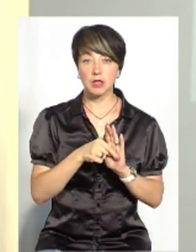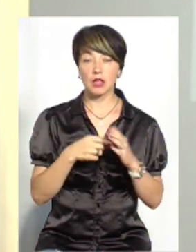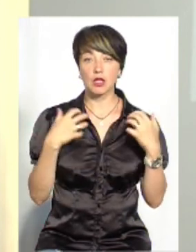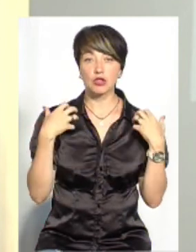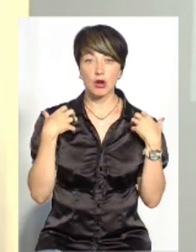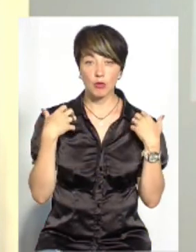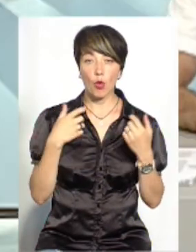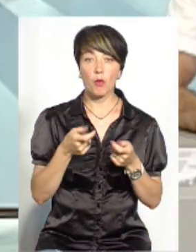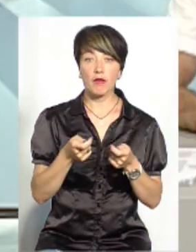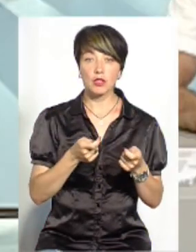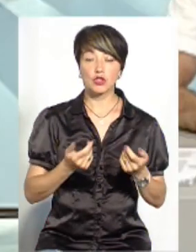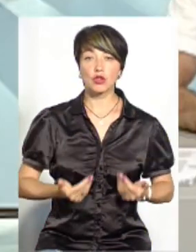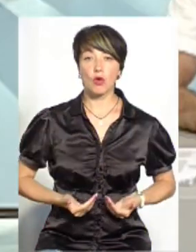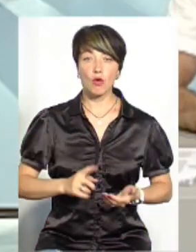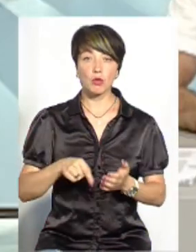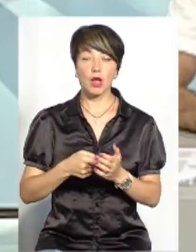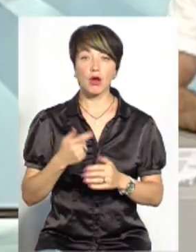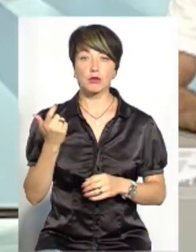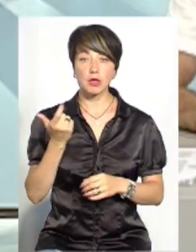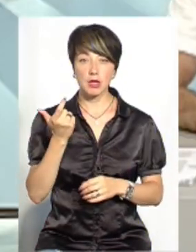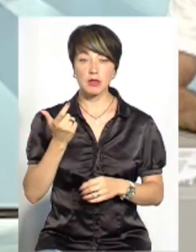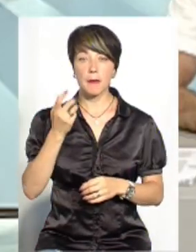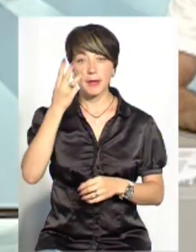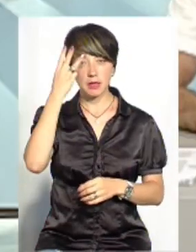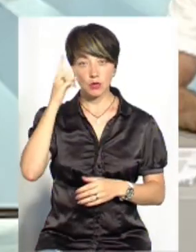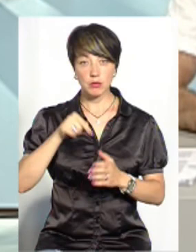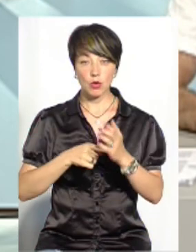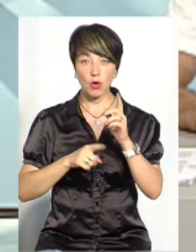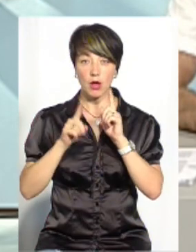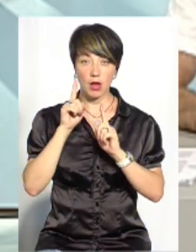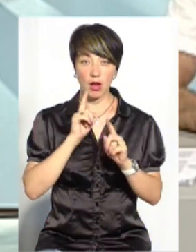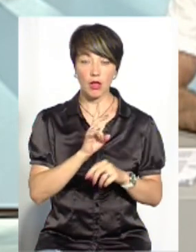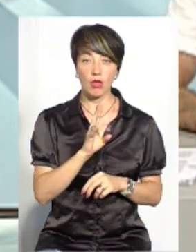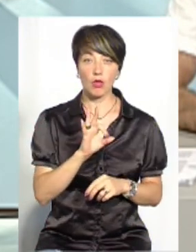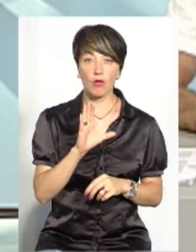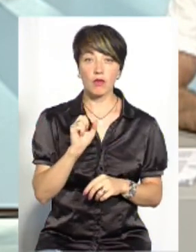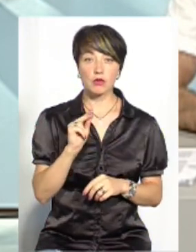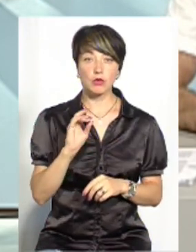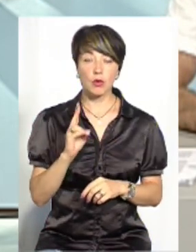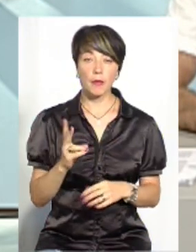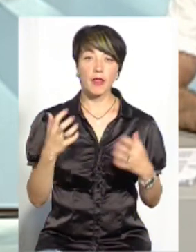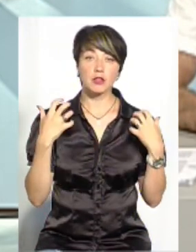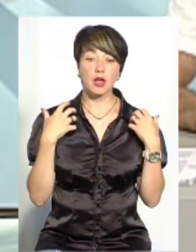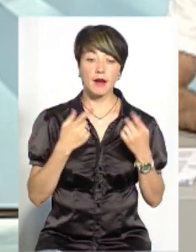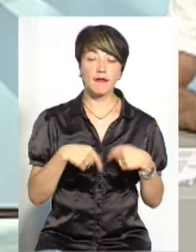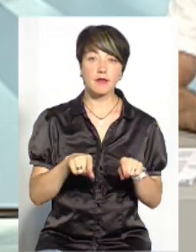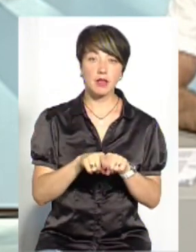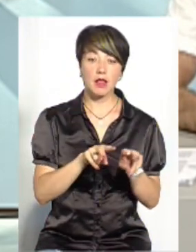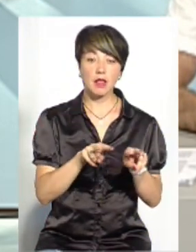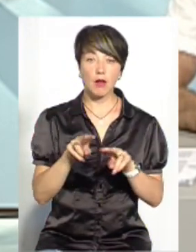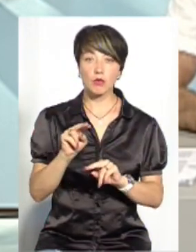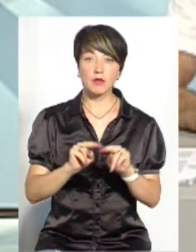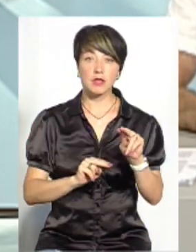із начальником управління житлово-комунального господарства Хмельницької міської ради Василем Новачком та начальником відділу